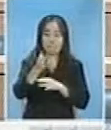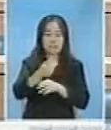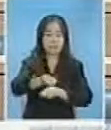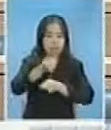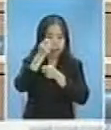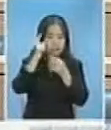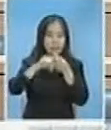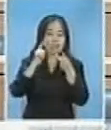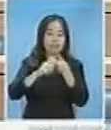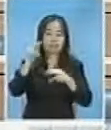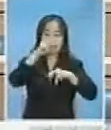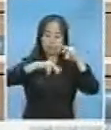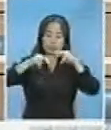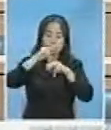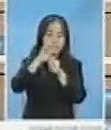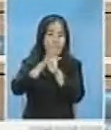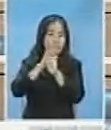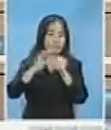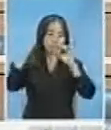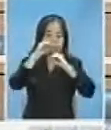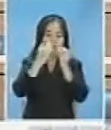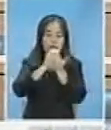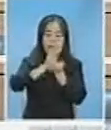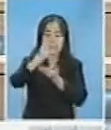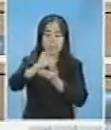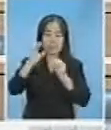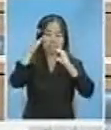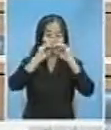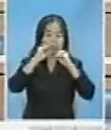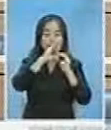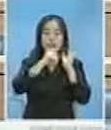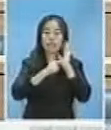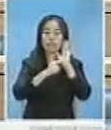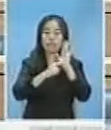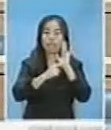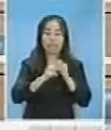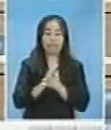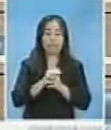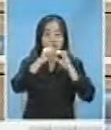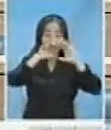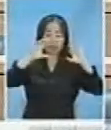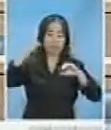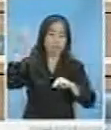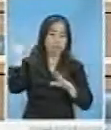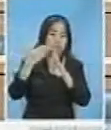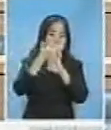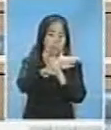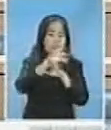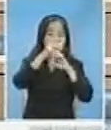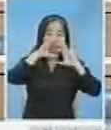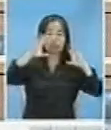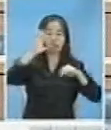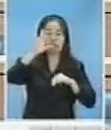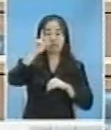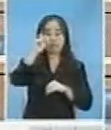ครับไม่ได้ดูแลอย่างจริงจังไม่ได้ทำงบประมาณตรงนี้ผมยกตัวอย่างเช่นอะไรครับรัฐบาลชุดที่แล้วภายใต้การนำของพระท่านนายก